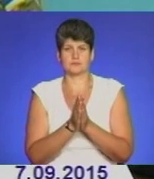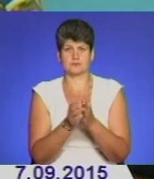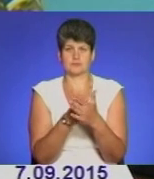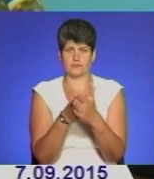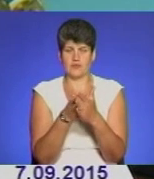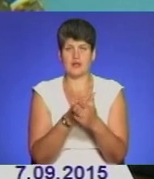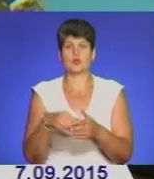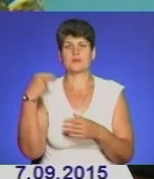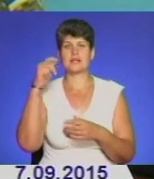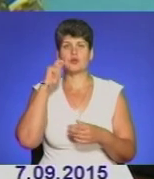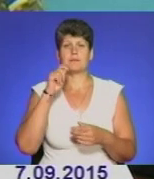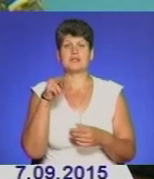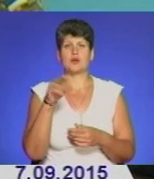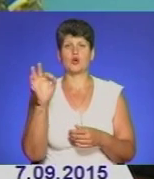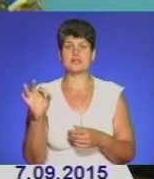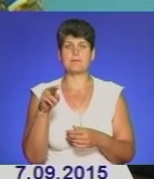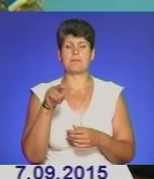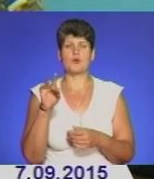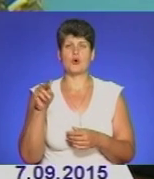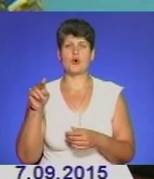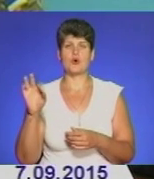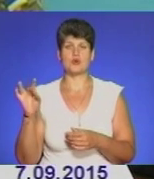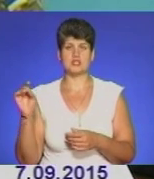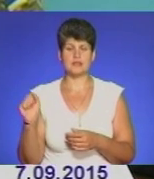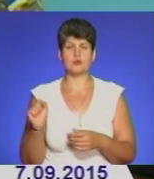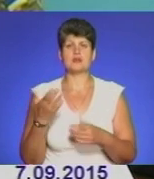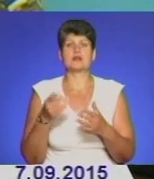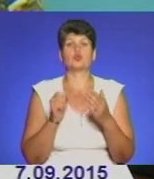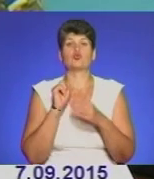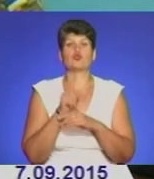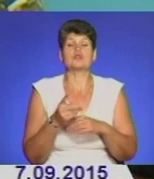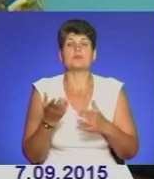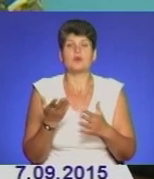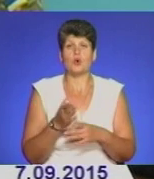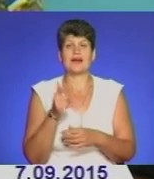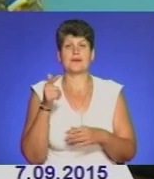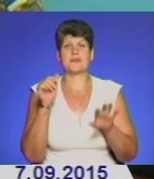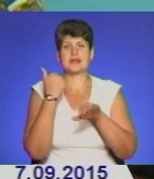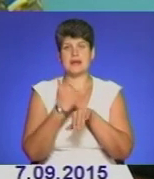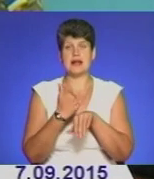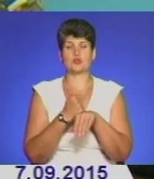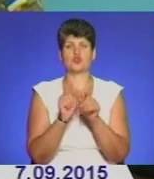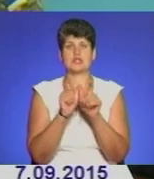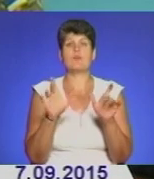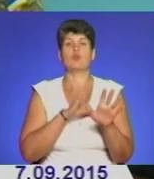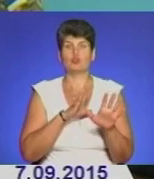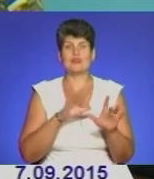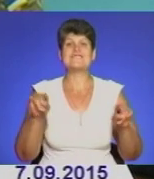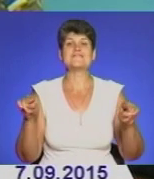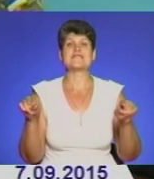Петра Олексійовича Порошенка, за дорученням якого, за директивою Генерального штабу, була відновлена